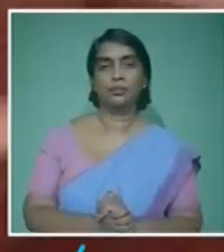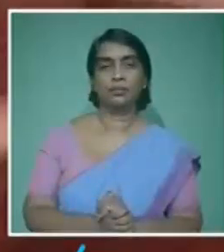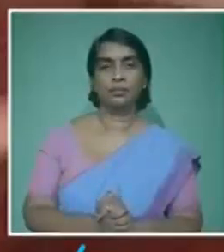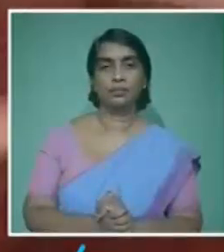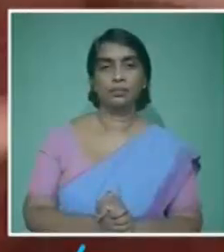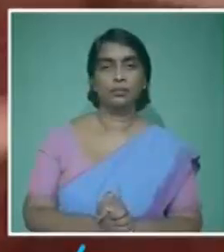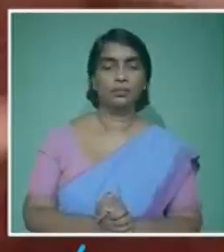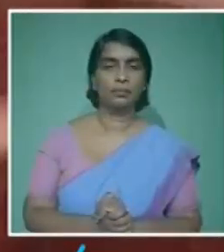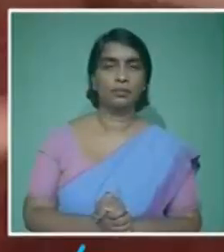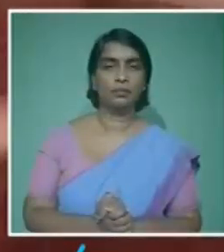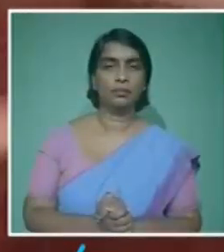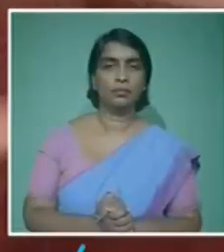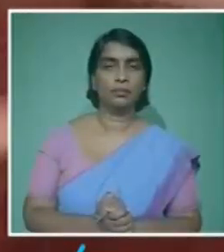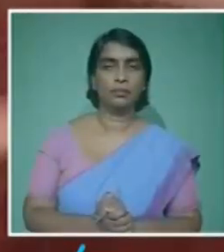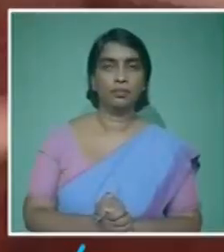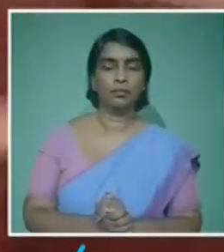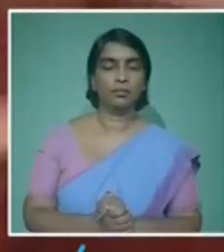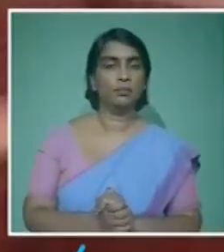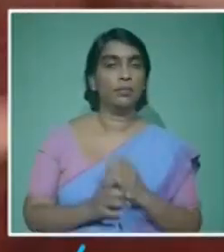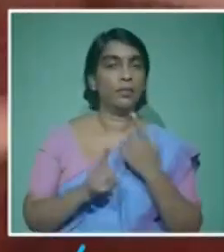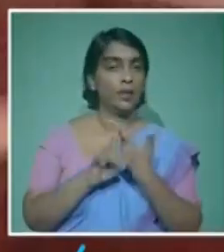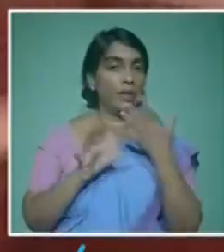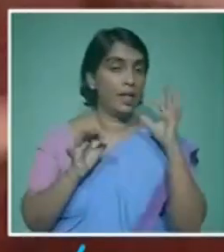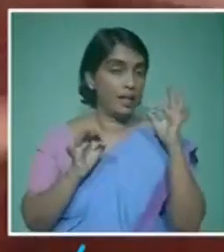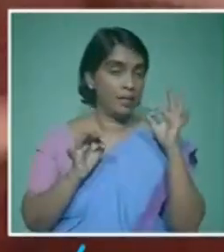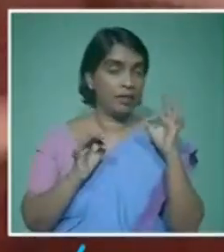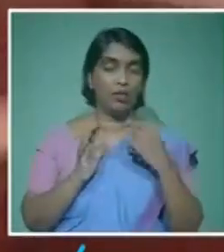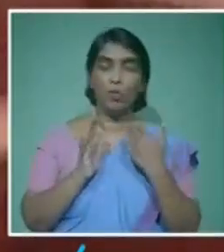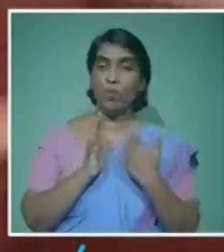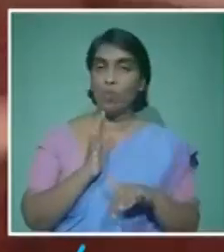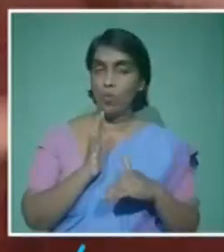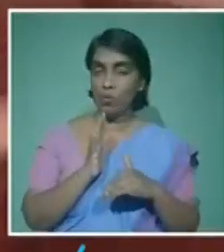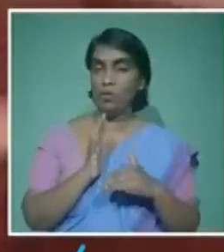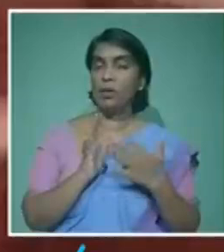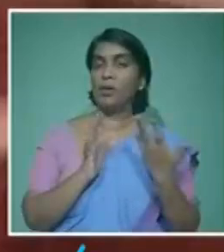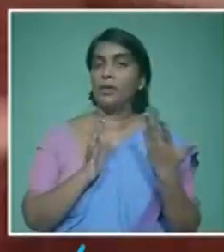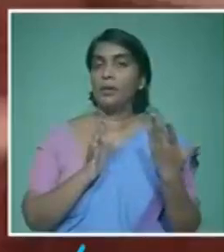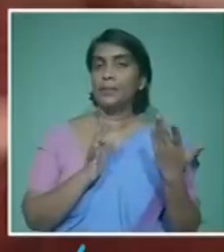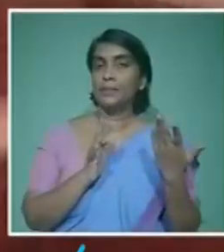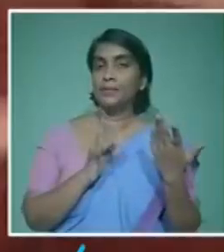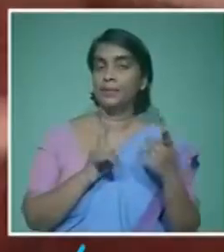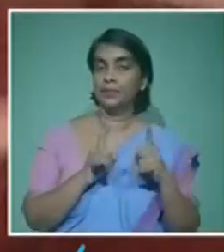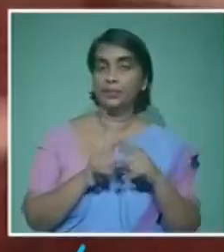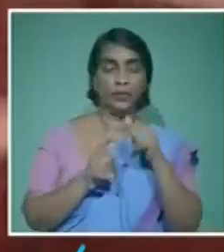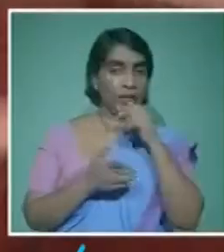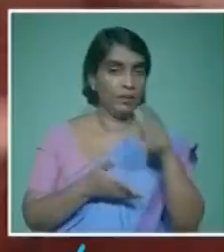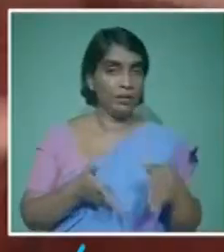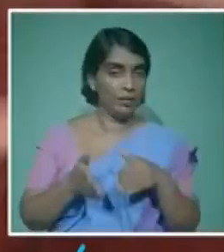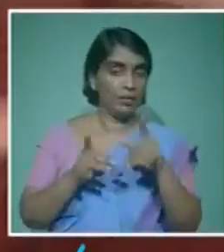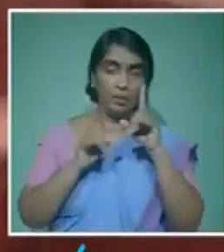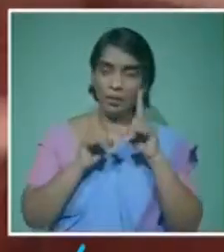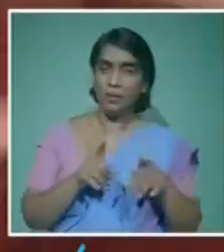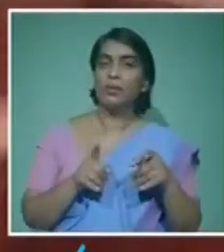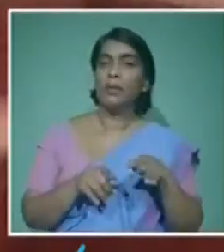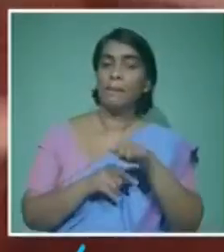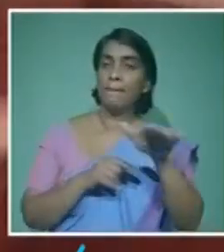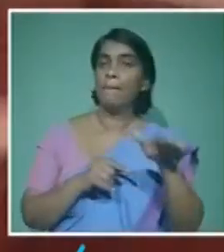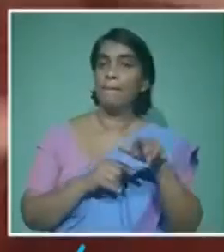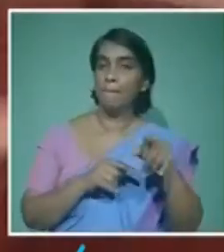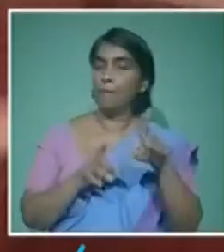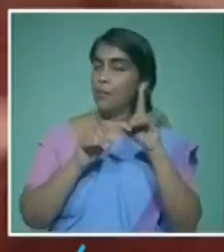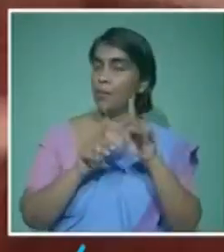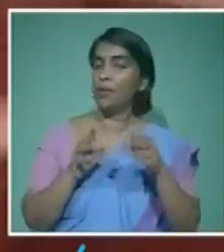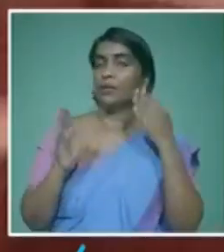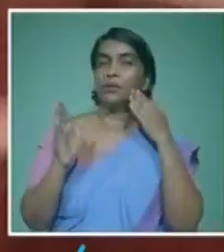கலனியாறு மற்றும் மொரட்டுவ பொல்கொட நீர்த்தேக்கம் சார்ந்த கடற்பகுதிகளை தேர்ந்தெடுத்துள்ளோம். இந்த